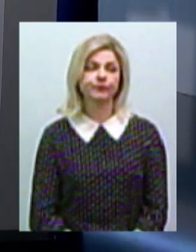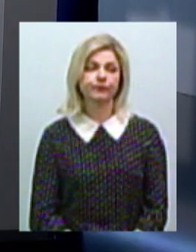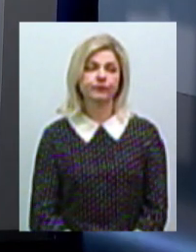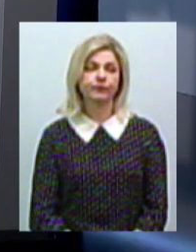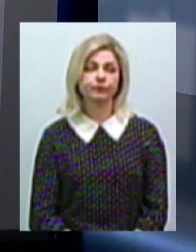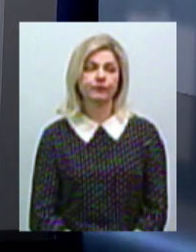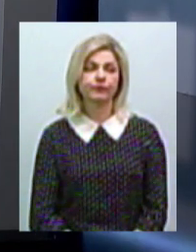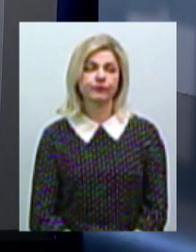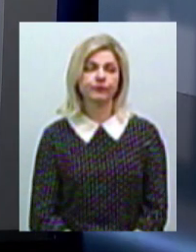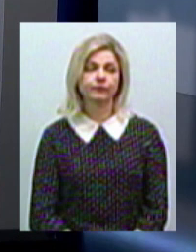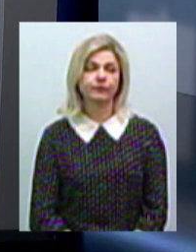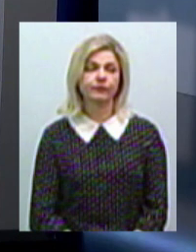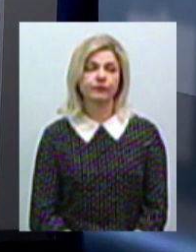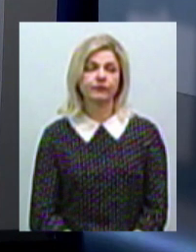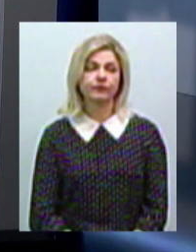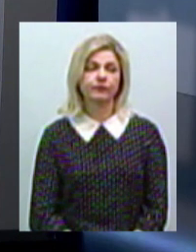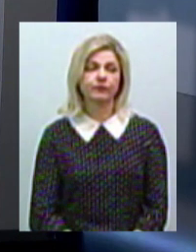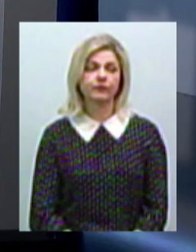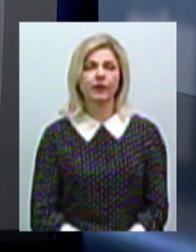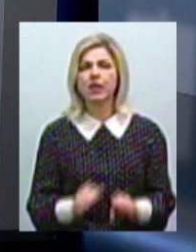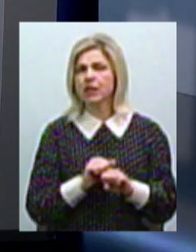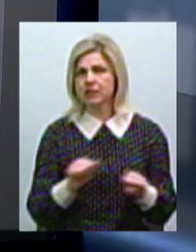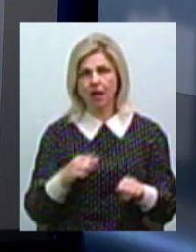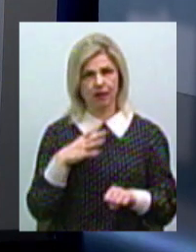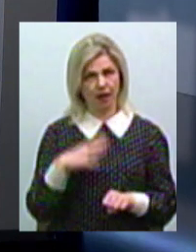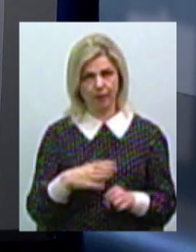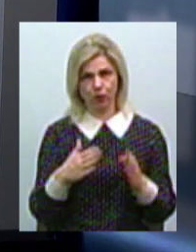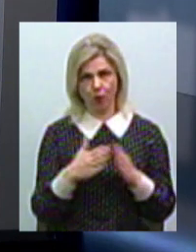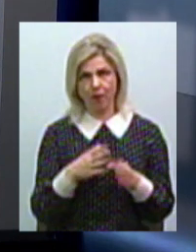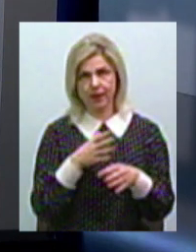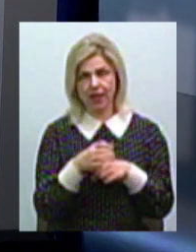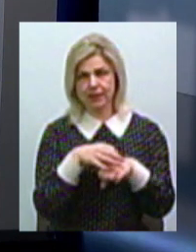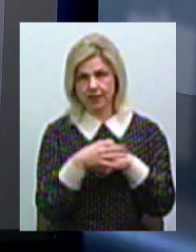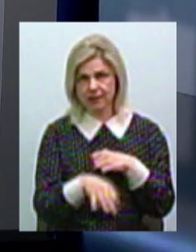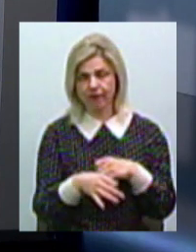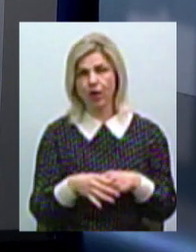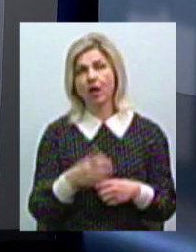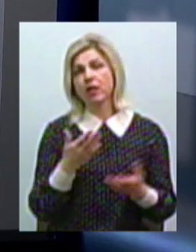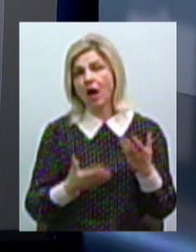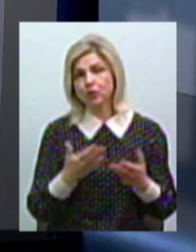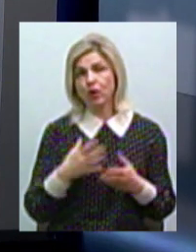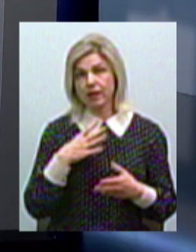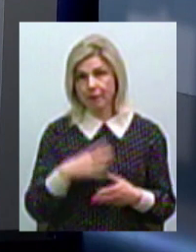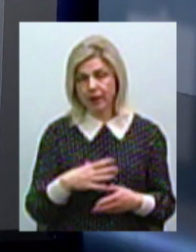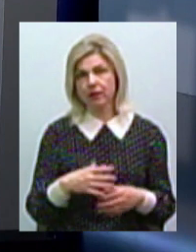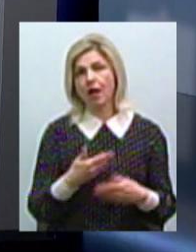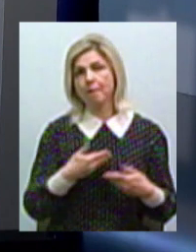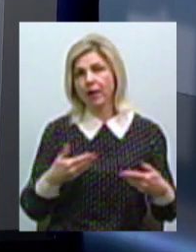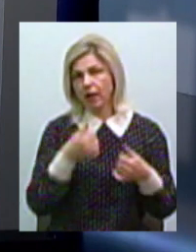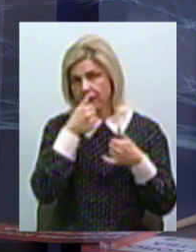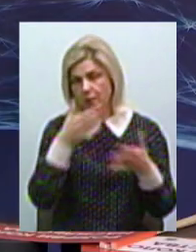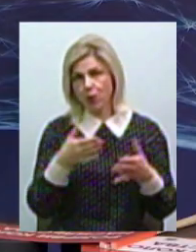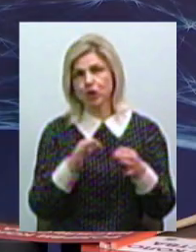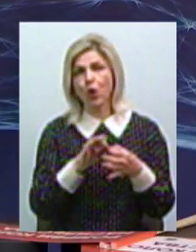з ваших уст. В жодному разі не слід терпіти домашнього насильства, тому що якщо його терпіти, то ми не зможемо розірвати